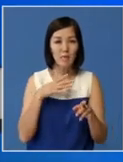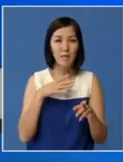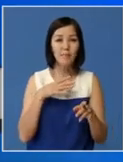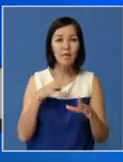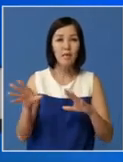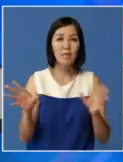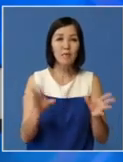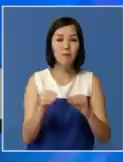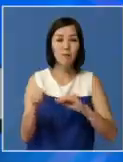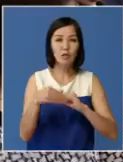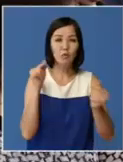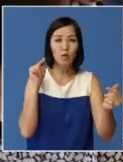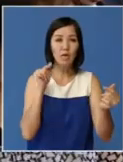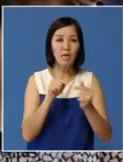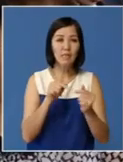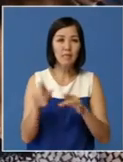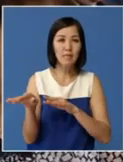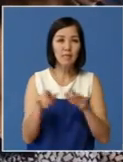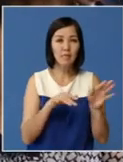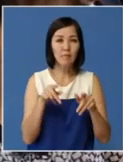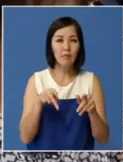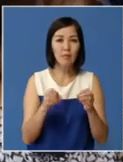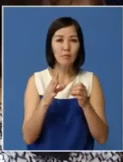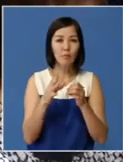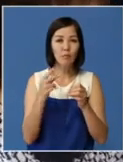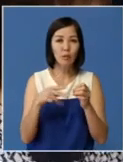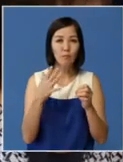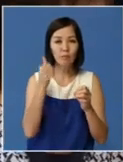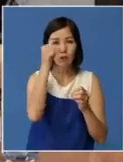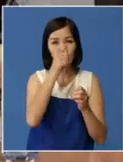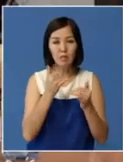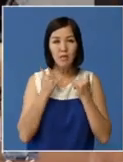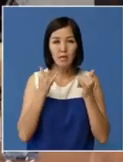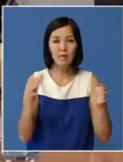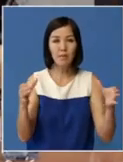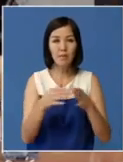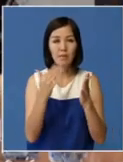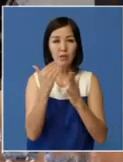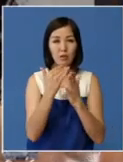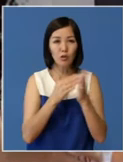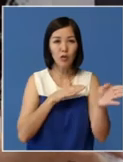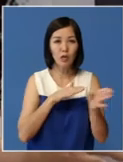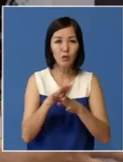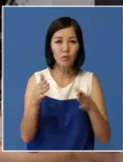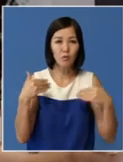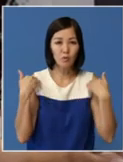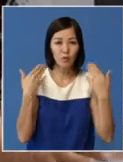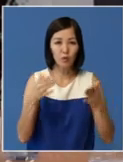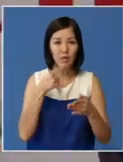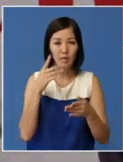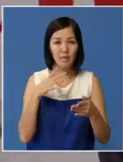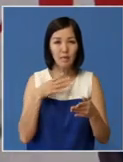сыбайлас жемқорлыққа қарсы іс-қимылдың 2015-2025 жылдарға арналған партиялық бағдарламасының жүзеге асуы туралы ұсыныстар